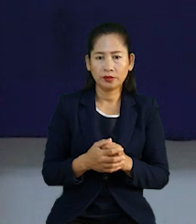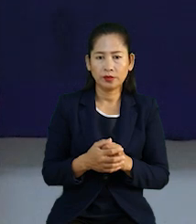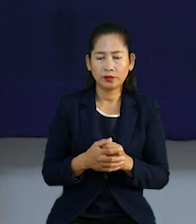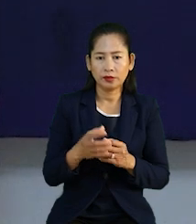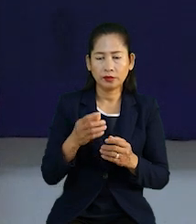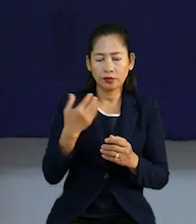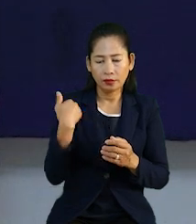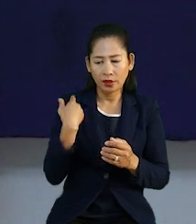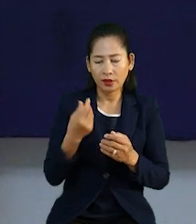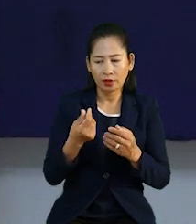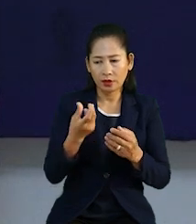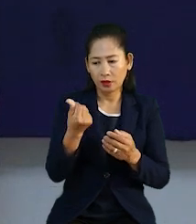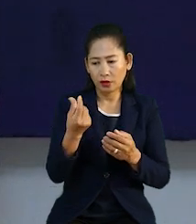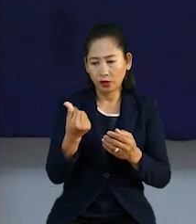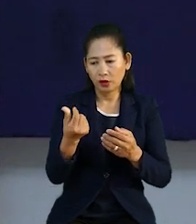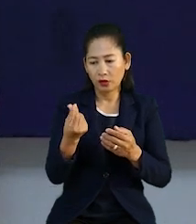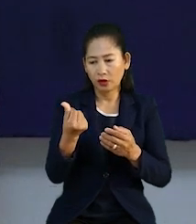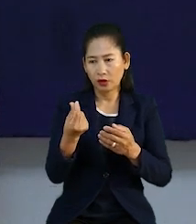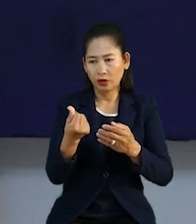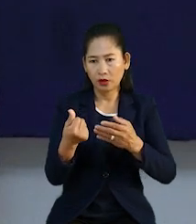Miên đầm lấy.